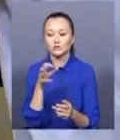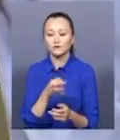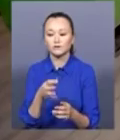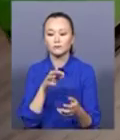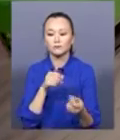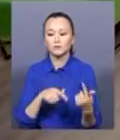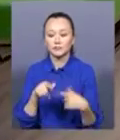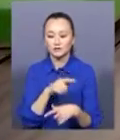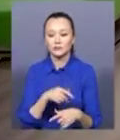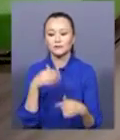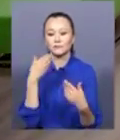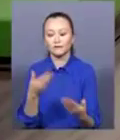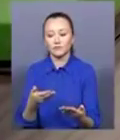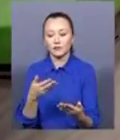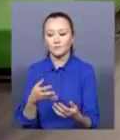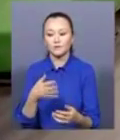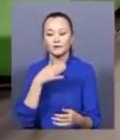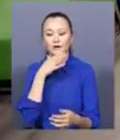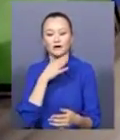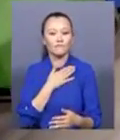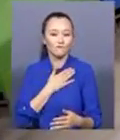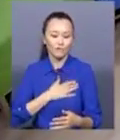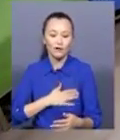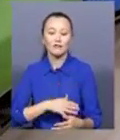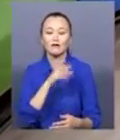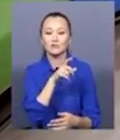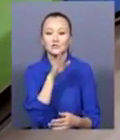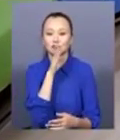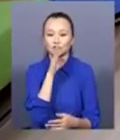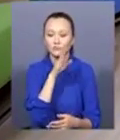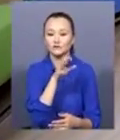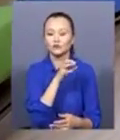Спасибо. Ну, а вам довольных клиентов и клиенток.